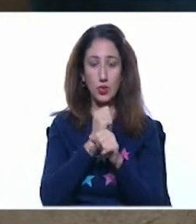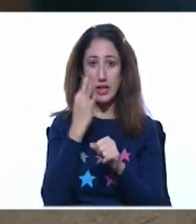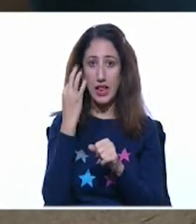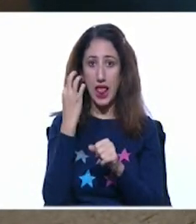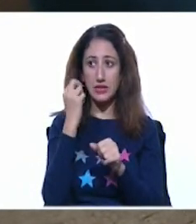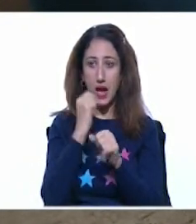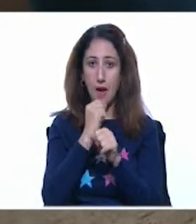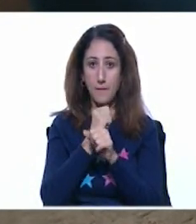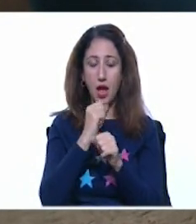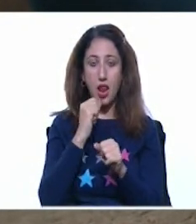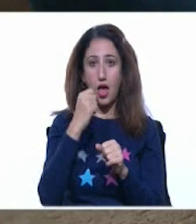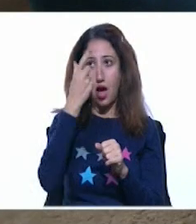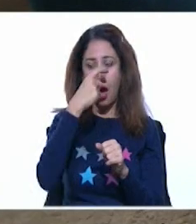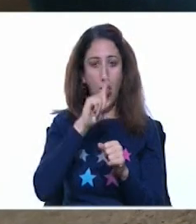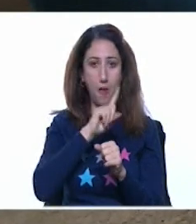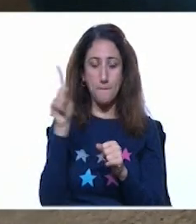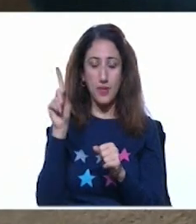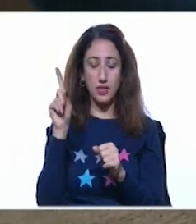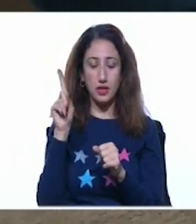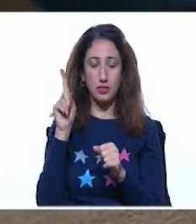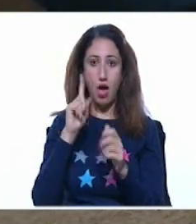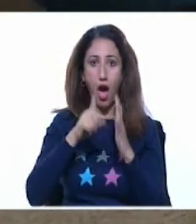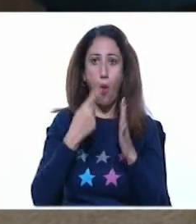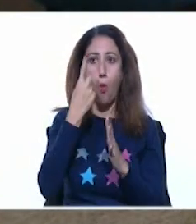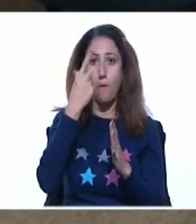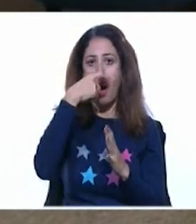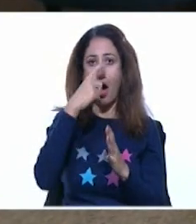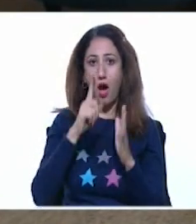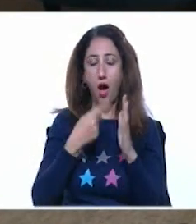جاش في الحقيقه 30 عمل مره ان انا اعيط يعني. دي اول مره اعيط في تمثيل